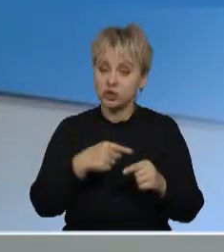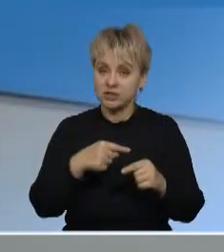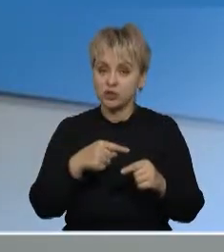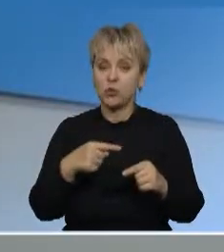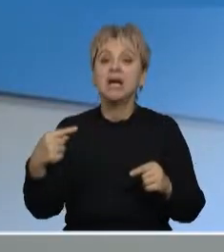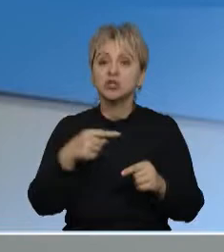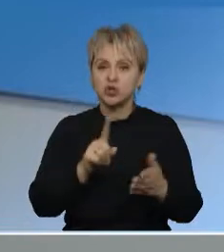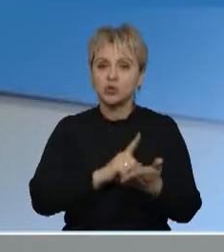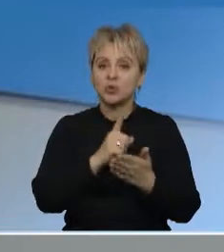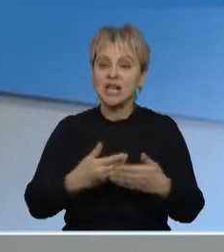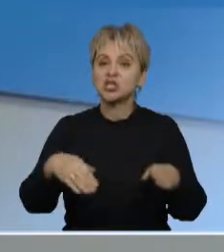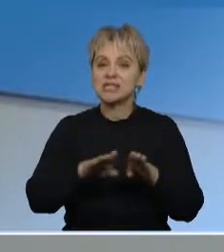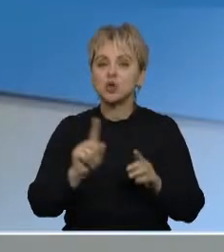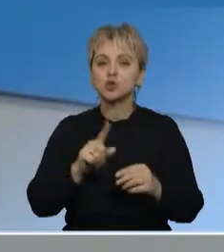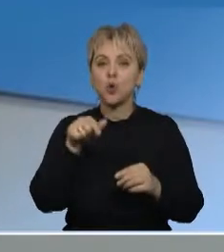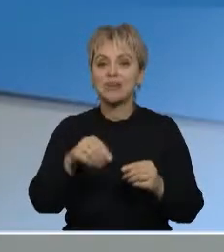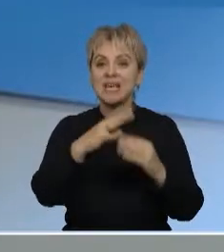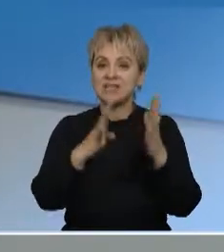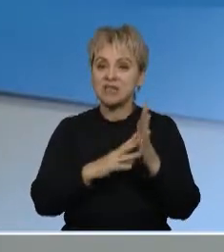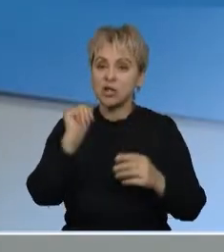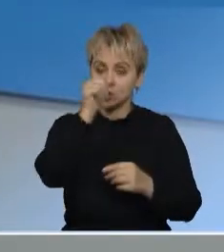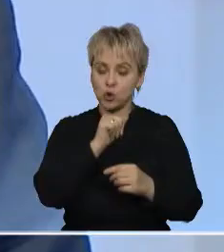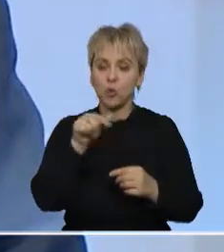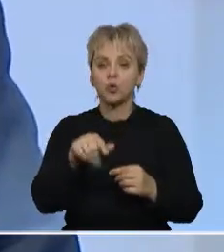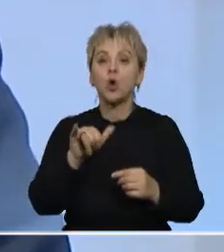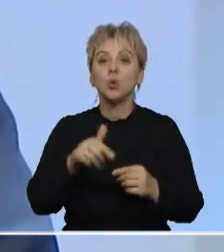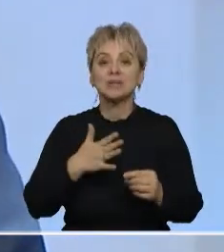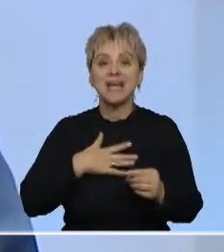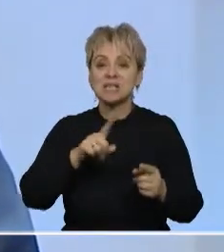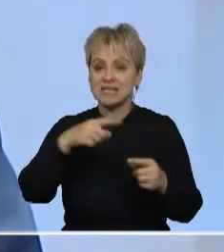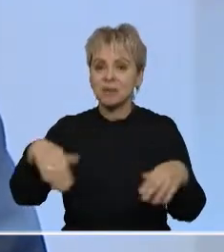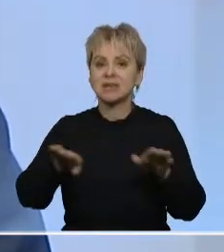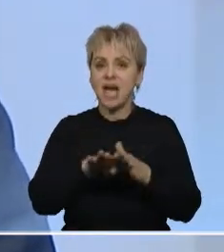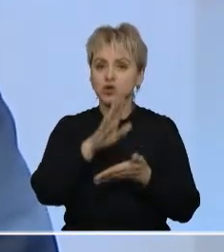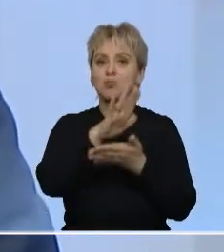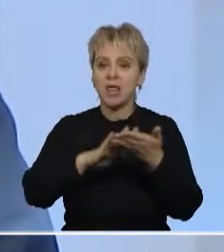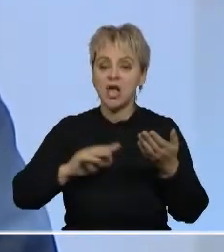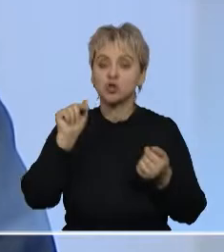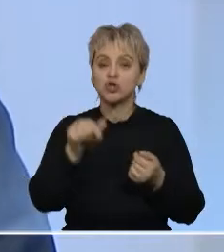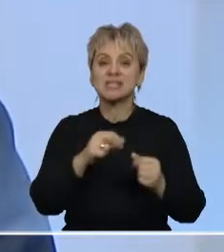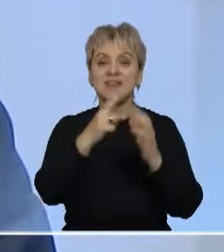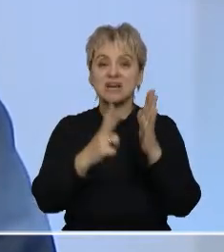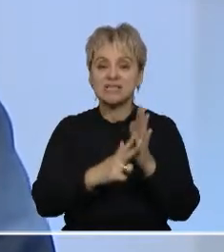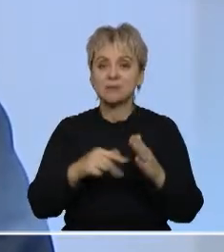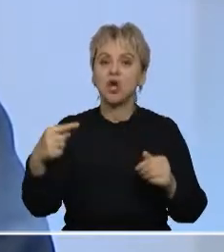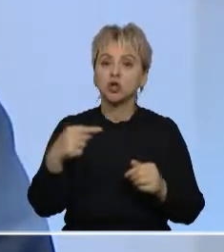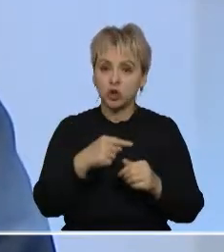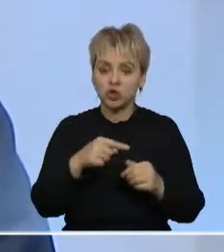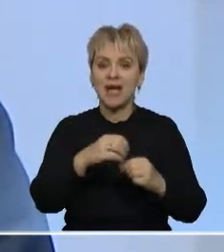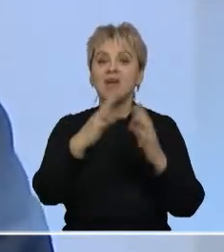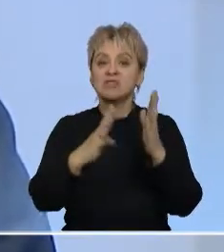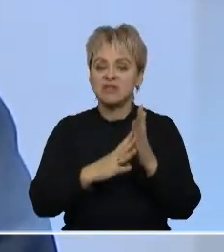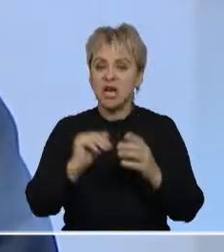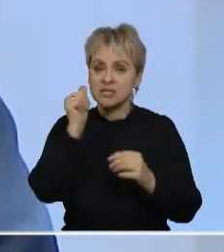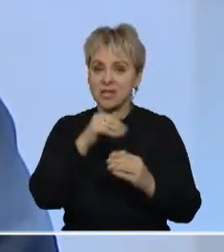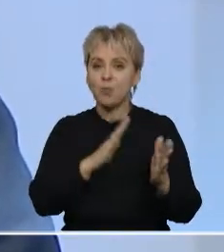мы 1000 должны закрыть. Что же у нас на 2019 год? У нас динамика также продолжается. В 2018 1000, в